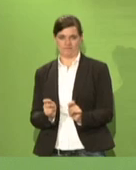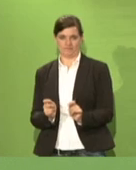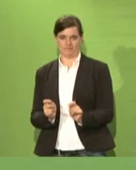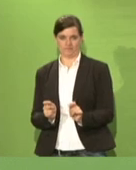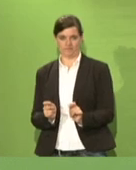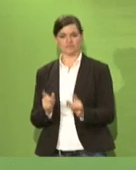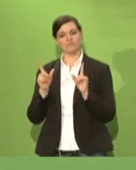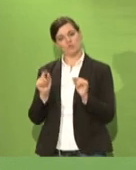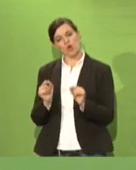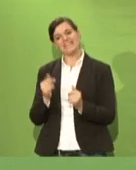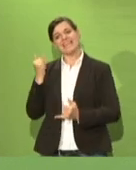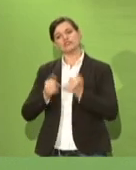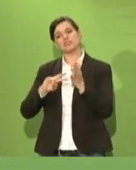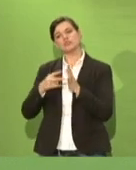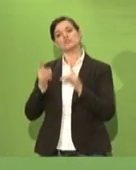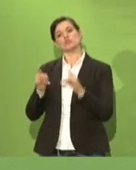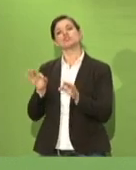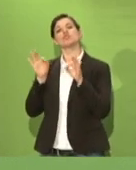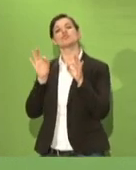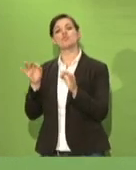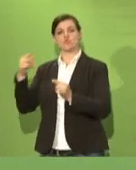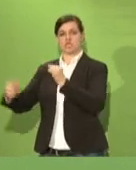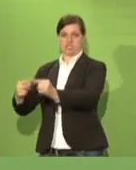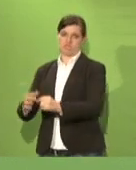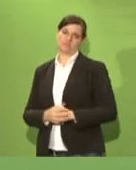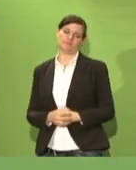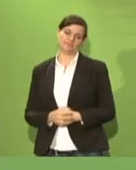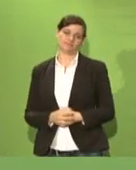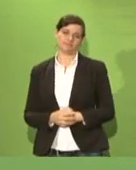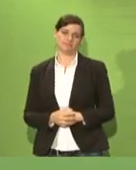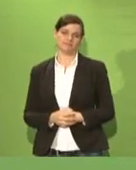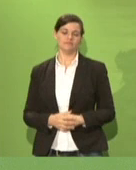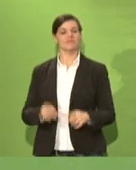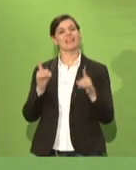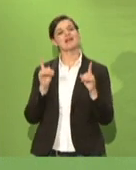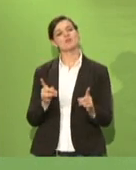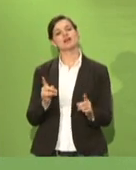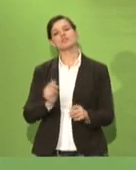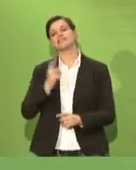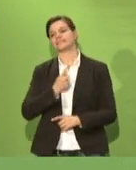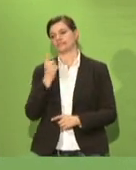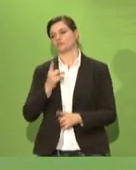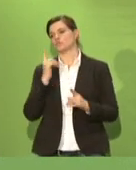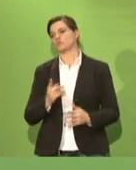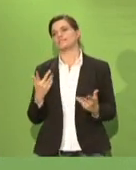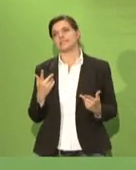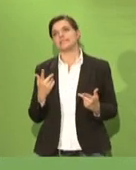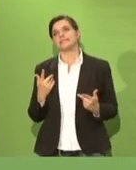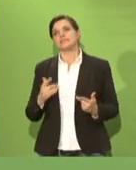andere Richtung sich entwickelt. Aber erstmal geht es, glaube ich, darum, sich zu vergewissern, wo wir